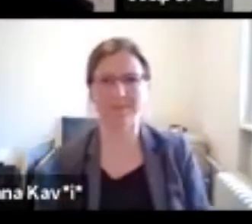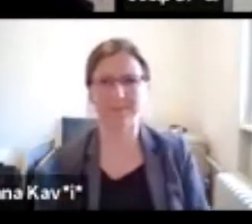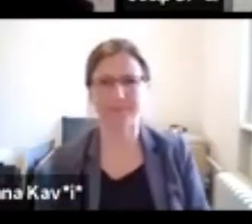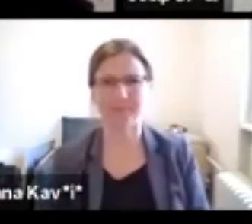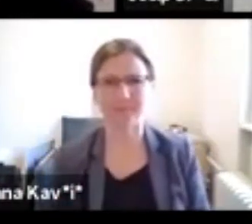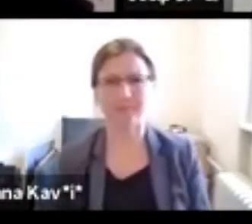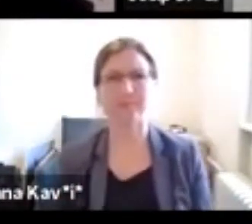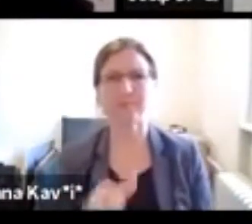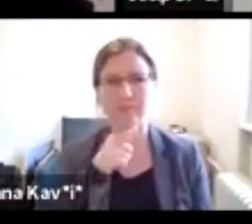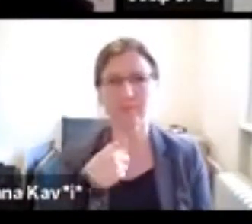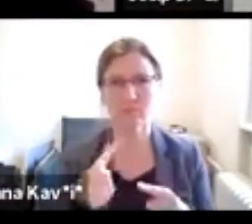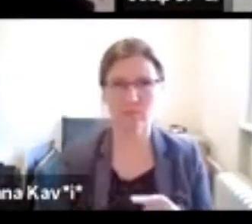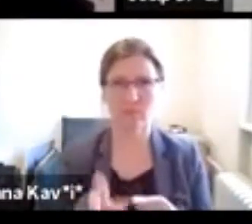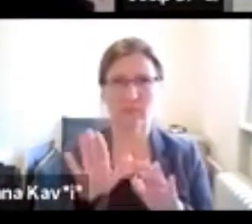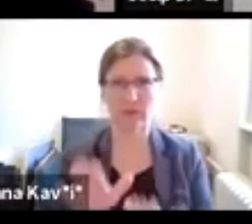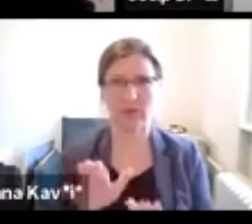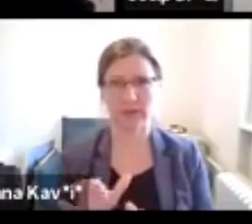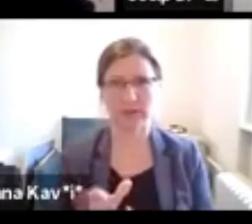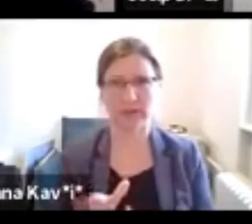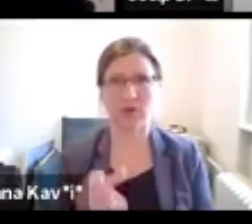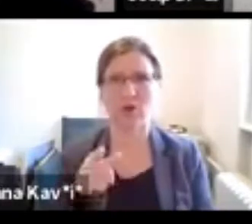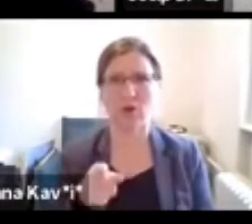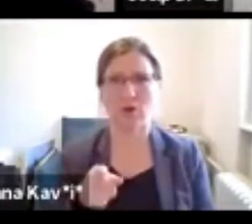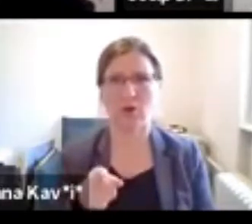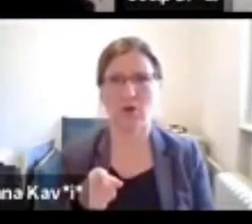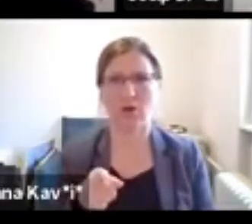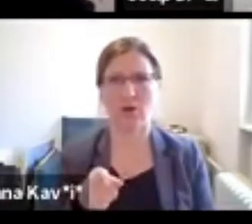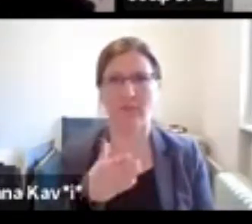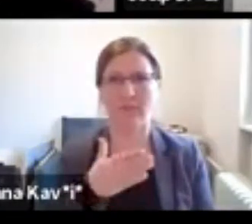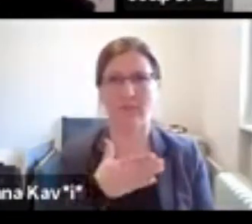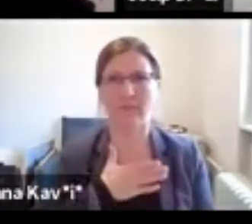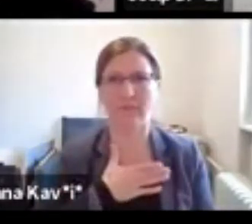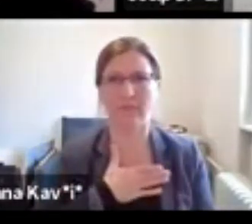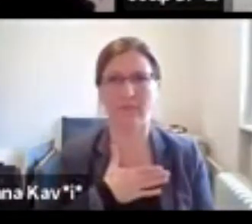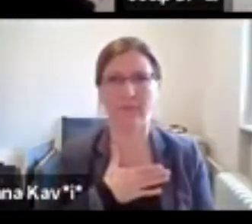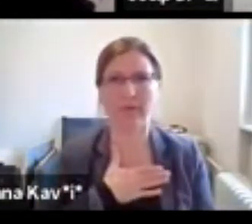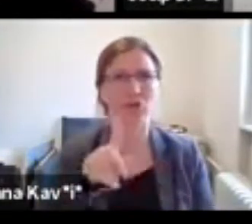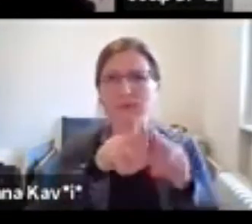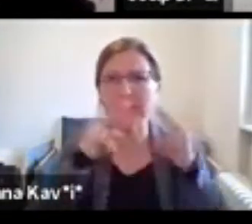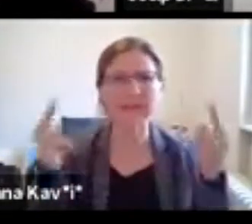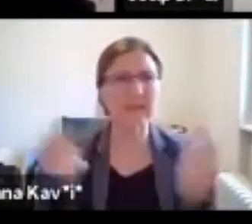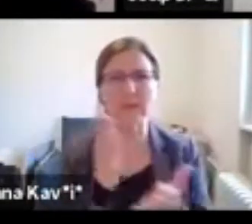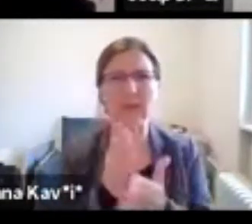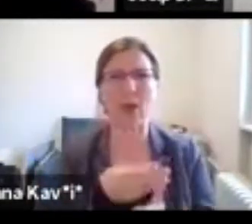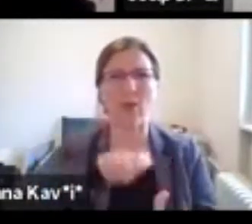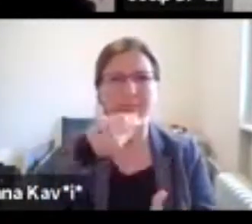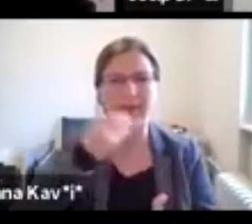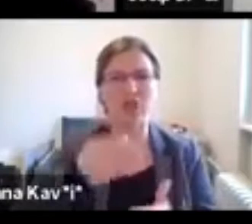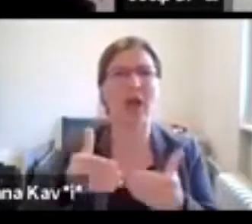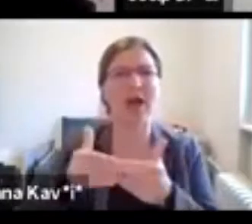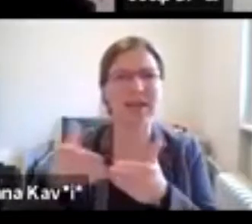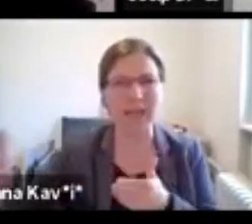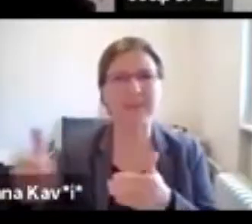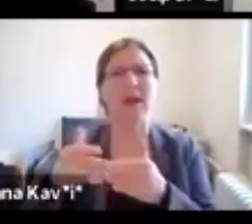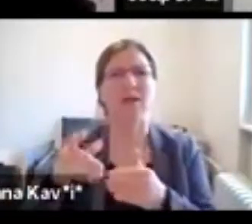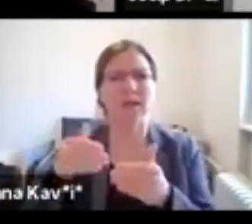Tako su ove mjere koje su, ajmo reći, u cijelom svijetu naglašavale socijalnu distancu, zapravo donijele, još